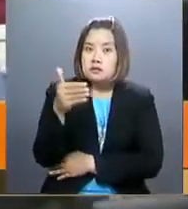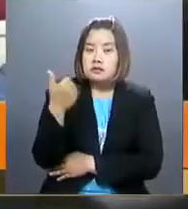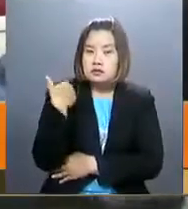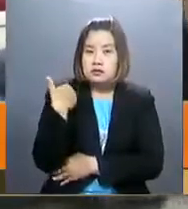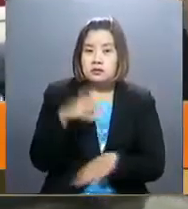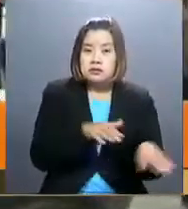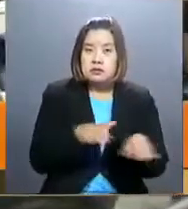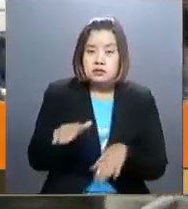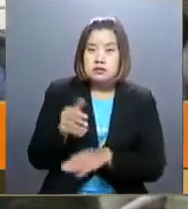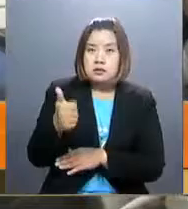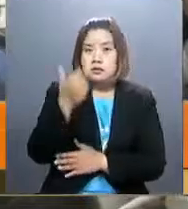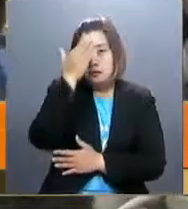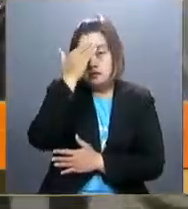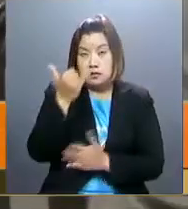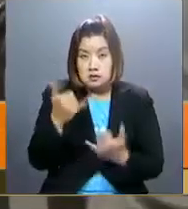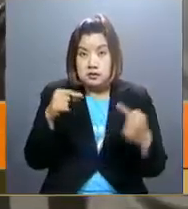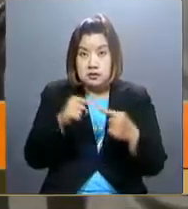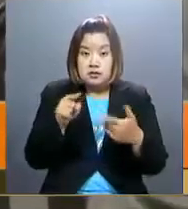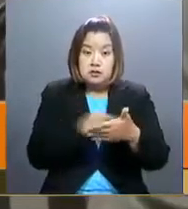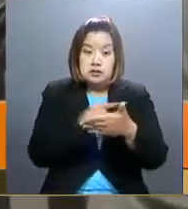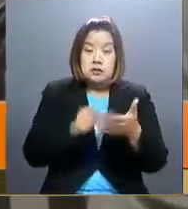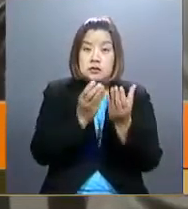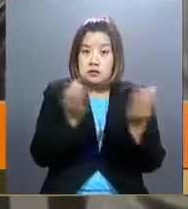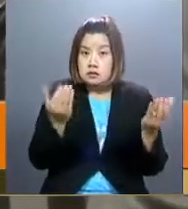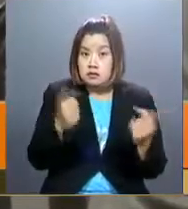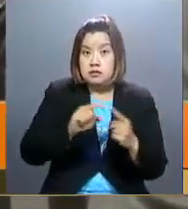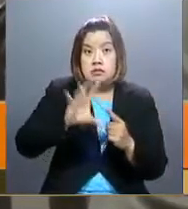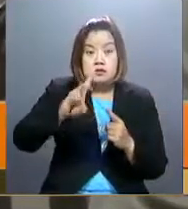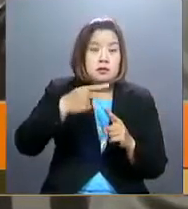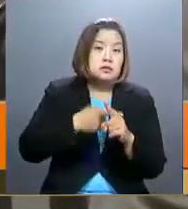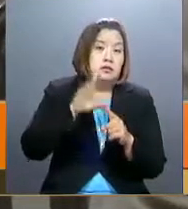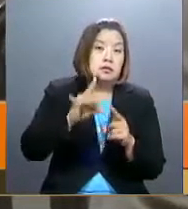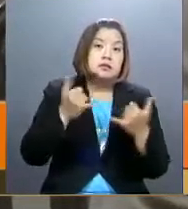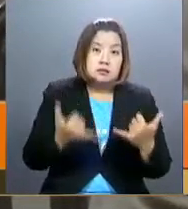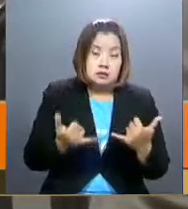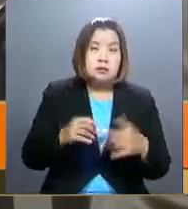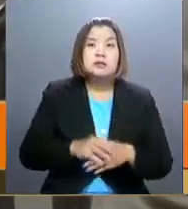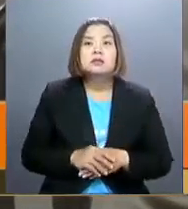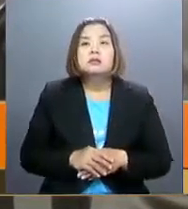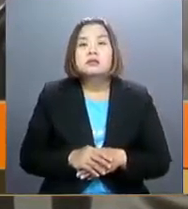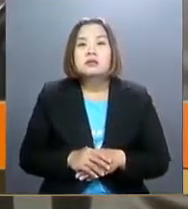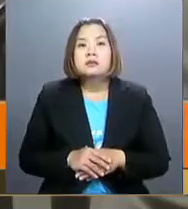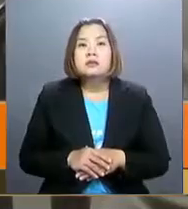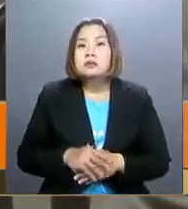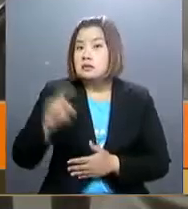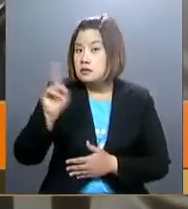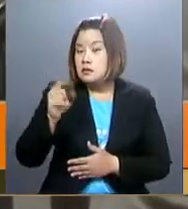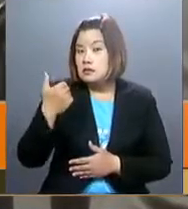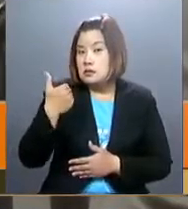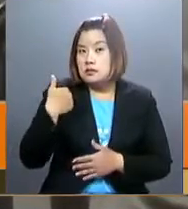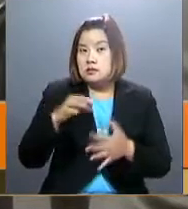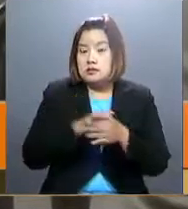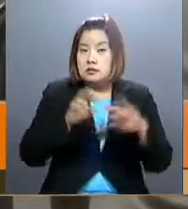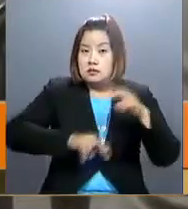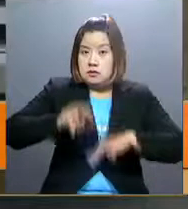แลความสงบเรียบร้อยในวันออกเสียงประชามติวันที่7สิงหาคมนี้แล้วนะคะส่วนพื้นที่ที่ยังคงต้องเฝ้าระวังที่อยู่ใน